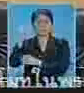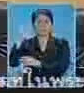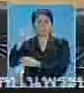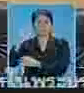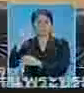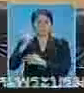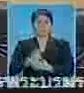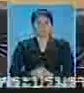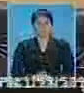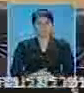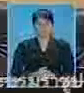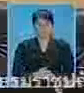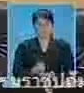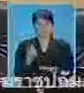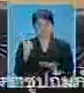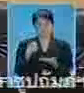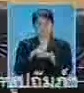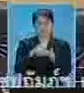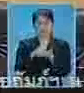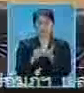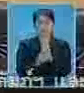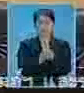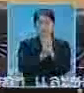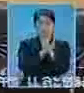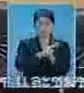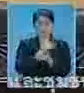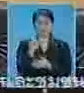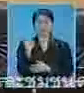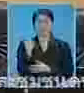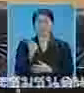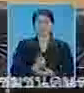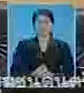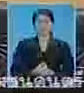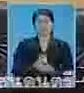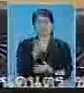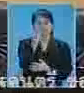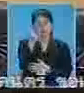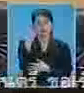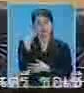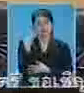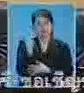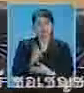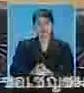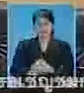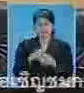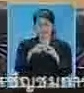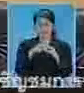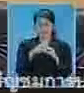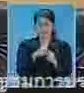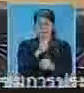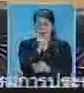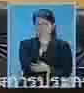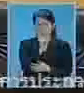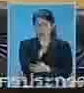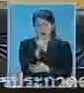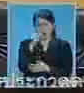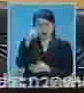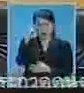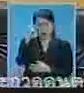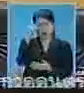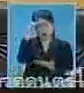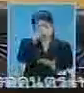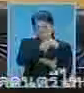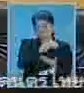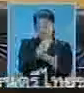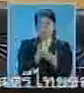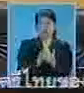ที่สุดท้ายต้องมีการปรับเปลี่ยนแก้ไขเพราะมันนำไปสู่ข้อครหาในเรื่องของการทุจริตคอร์รัปชันมากมายประเด็น